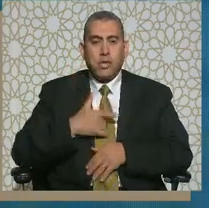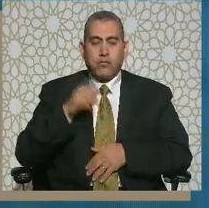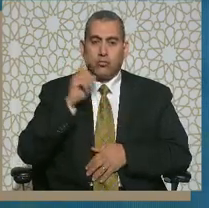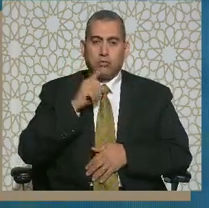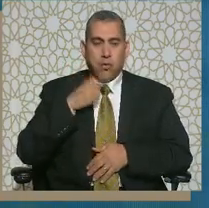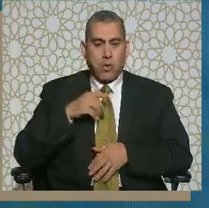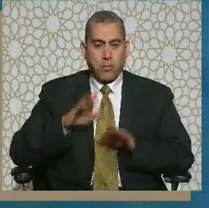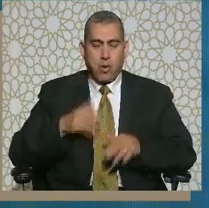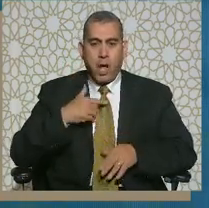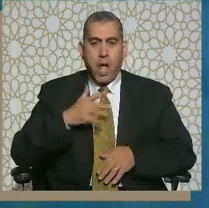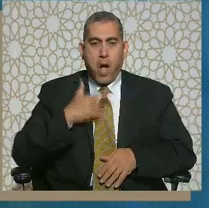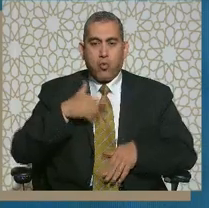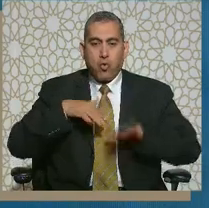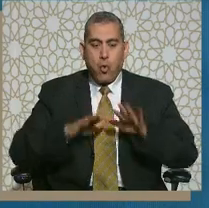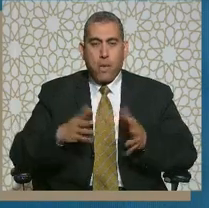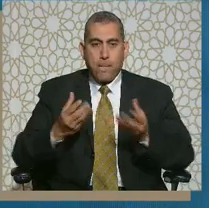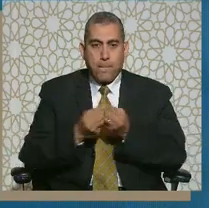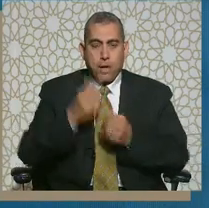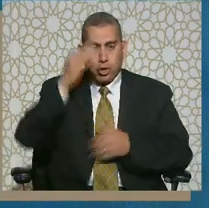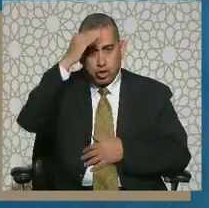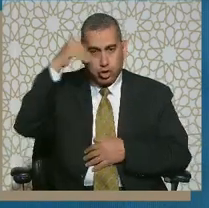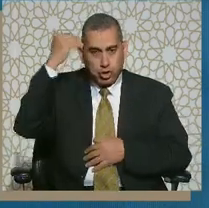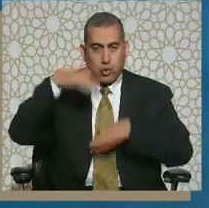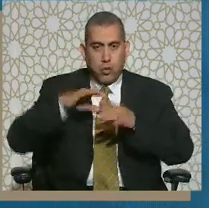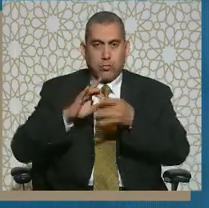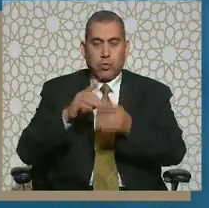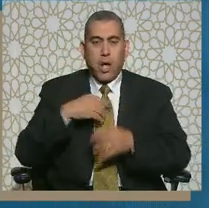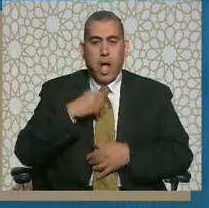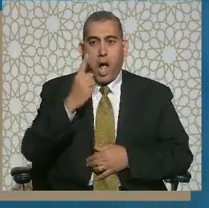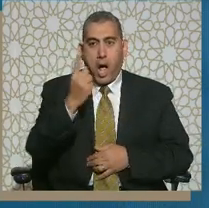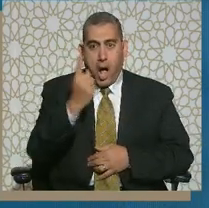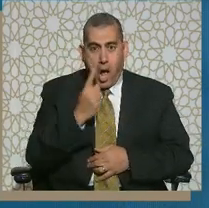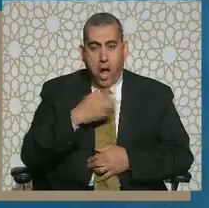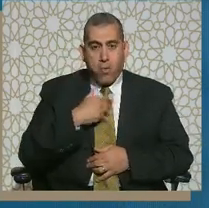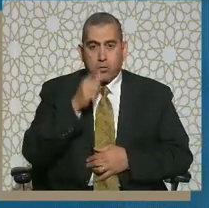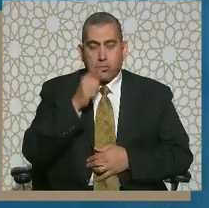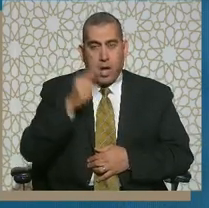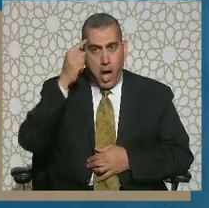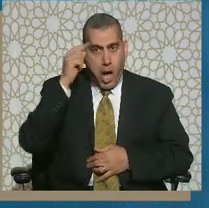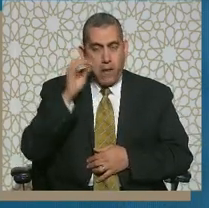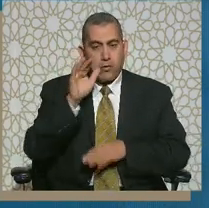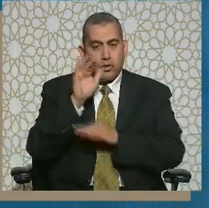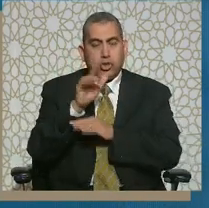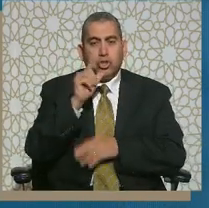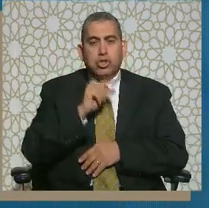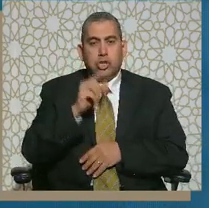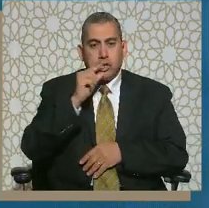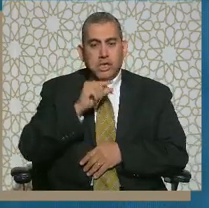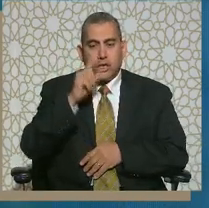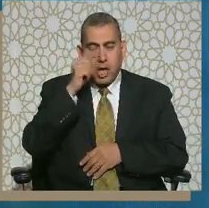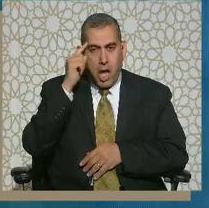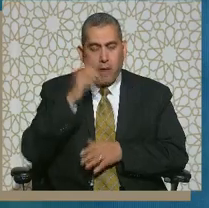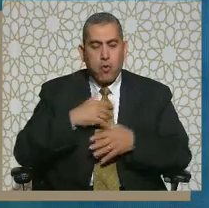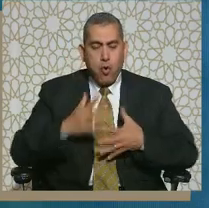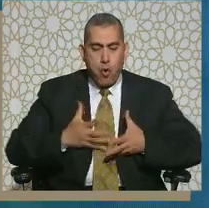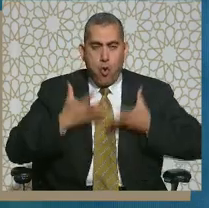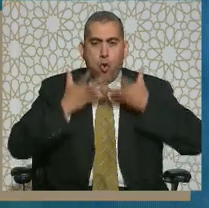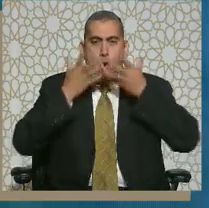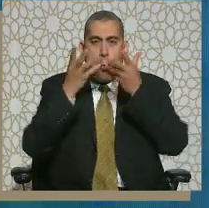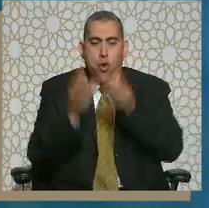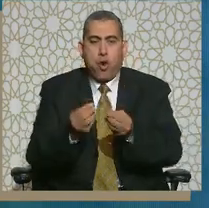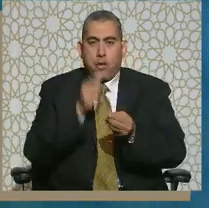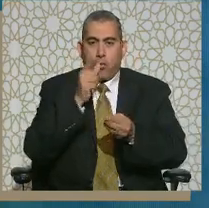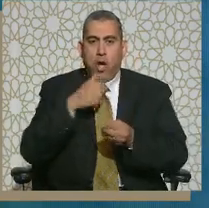مش مريضه انا محتاجه اقعد مع مع الشيخ او واحد يعرف ربنا يقعد يتكلم معايا اطلع اللي بواه واقعد اتكلم معاه